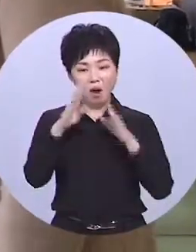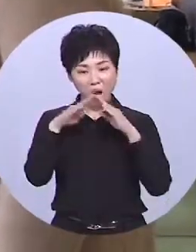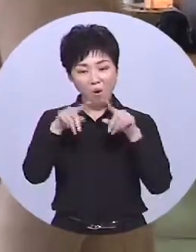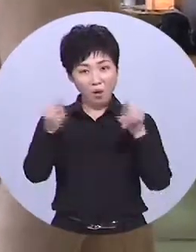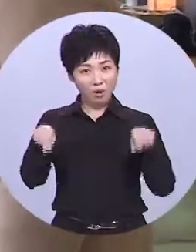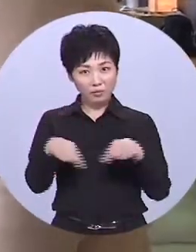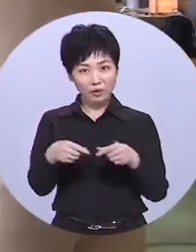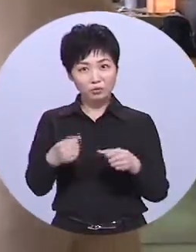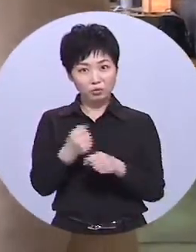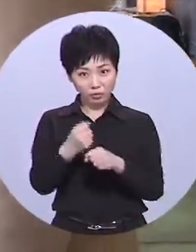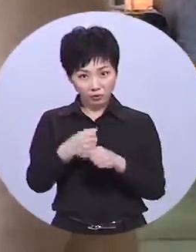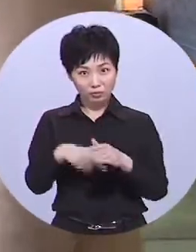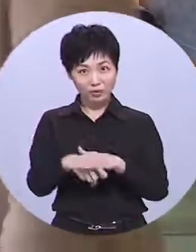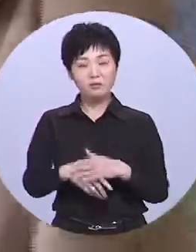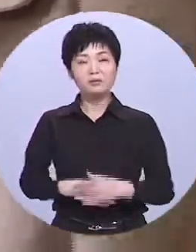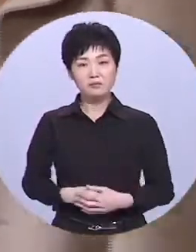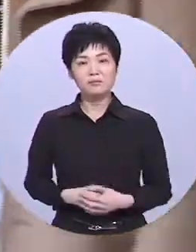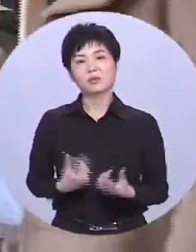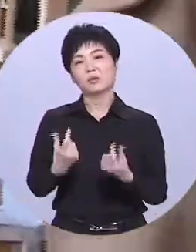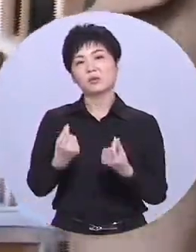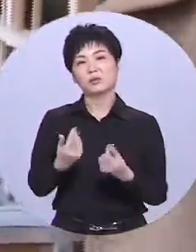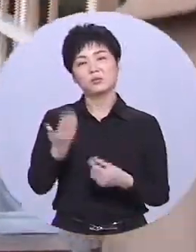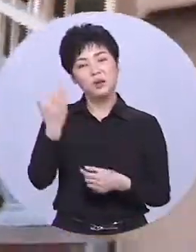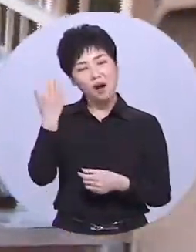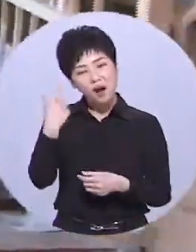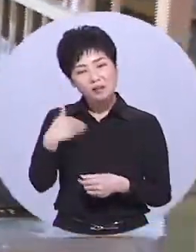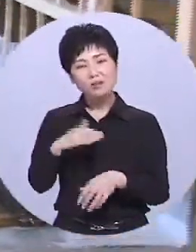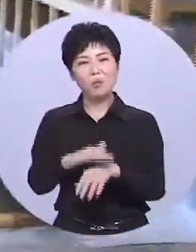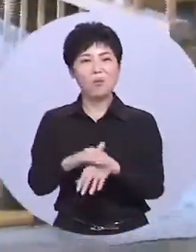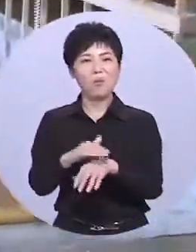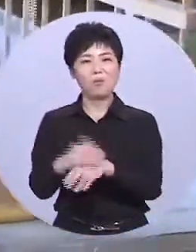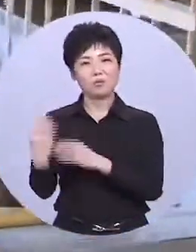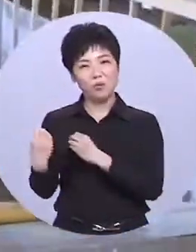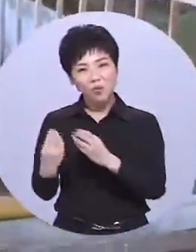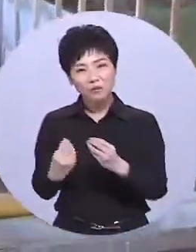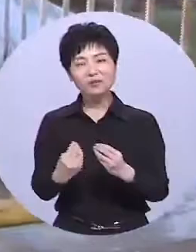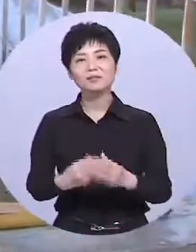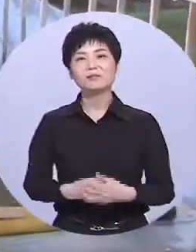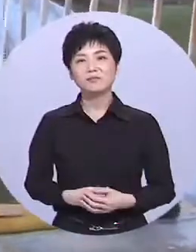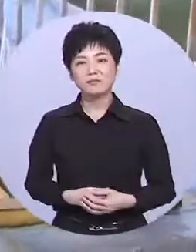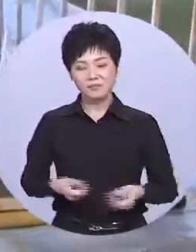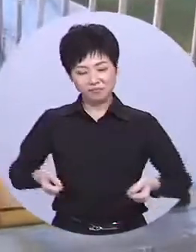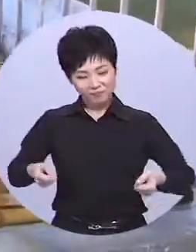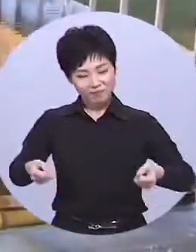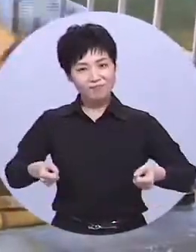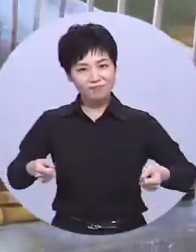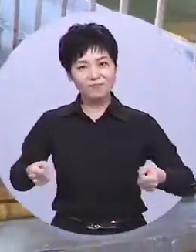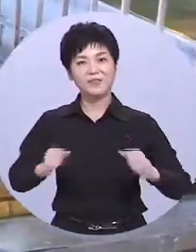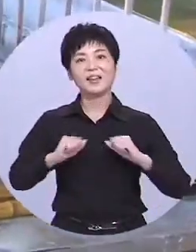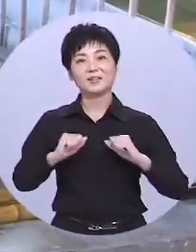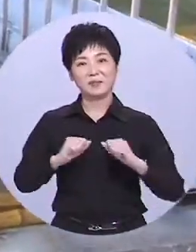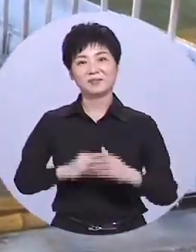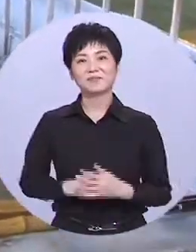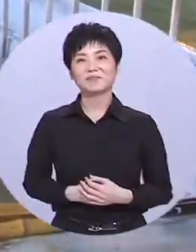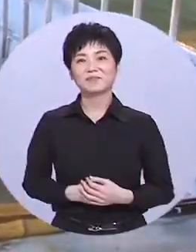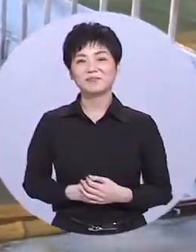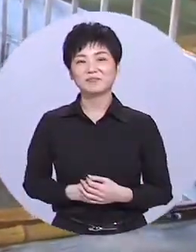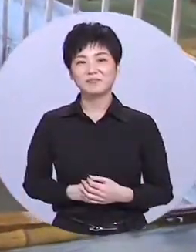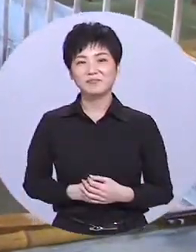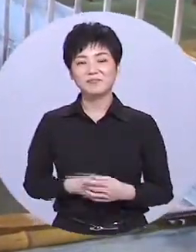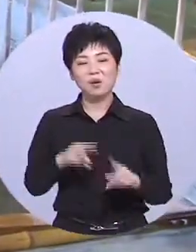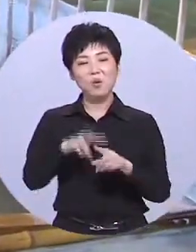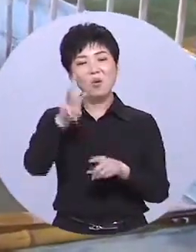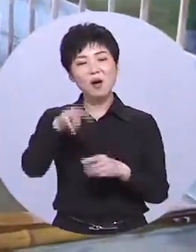か？ そうですね。これがあの昔から伝わる和紙の敷き方の流し拭きって言いましたね。はい、ここ小川